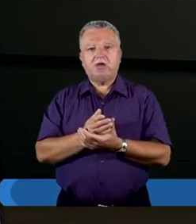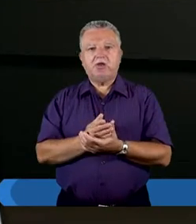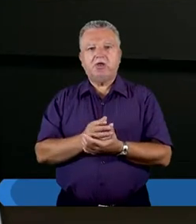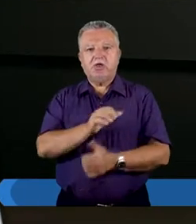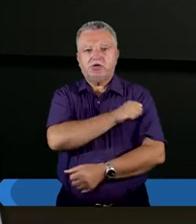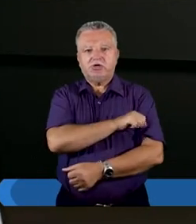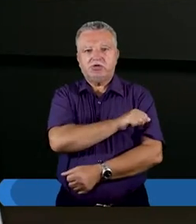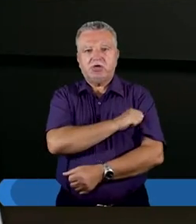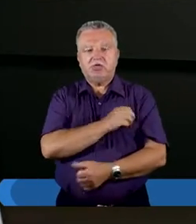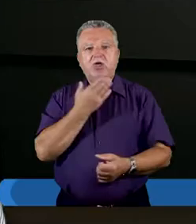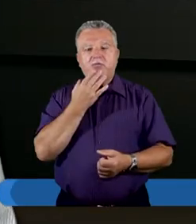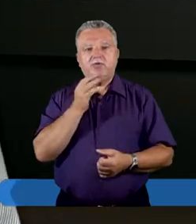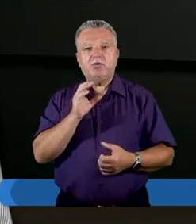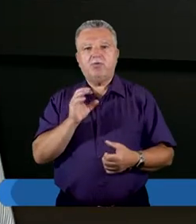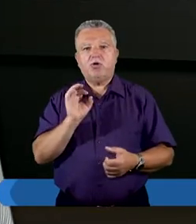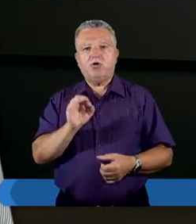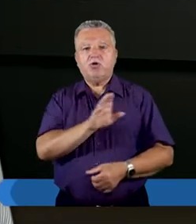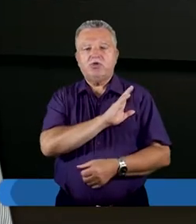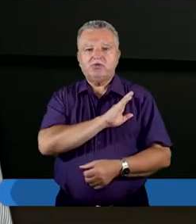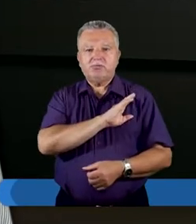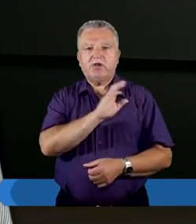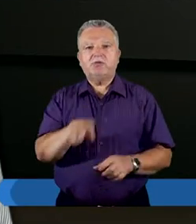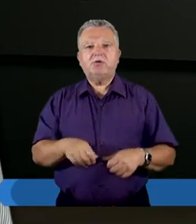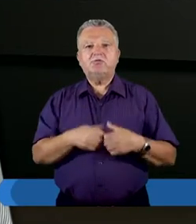o zmartwychwstaniu. Mówimy o zmartwychwstaniu.